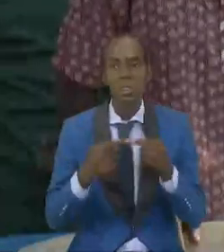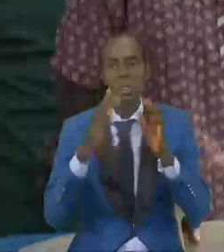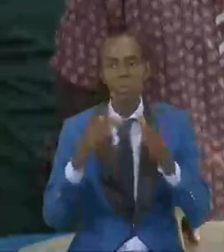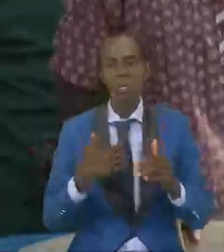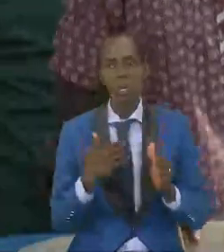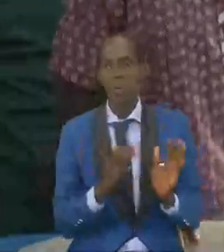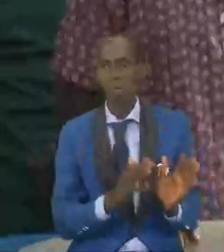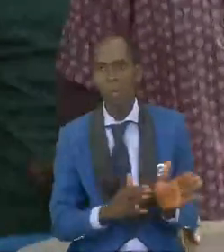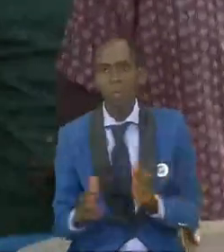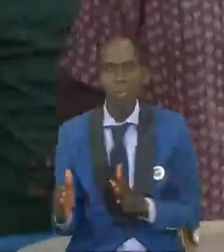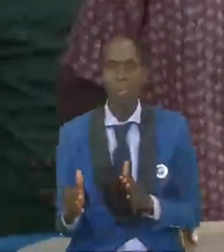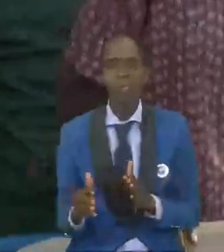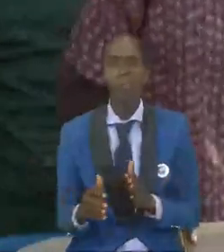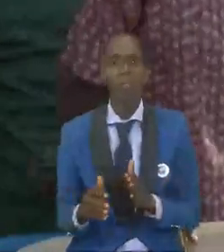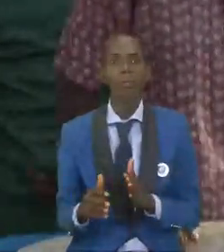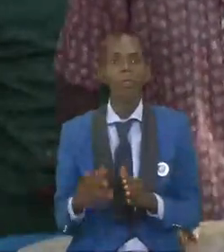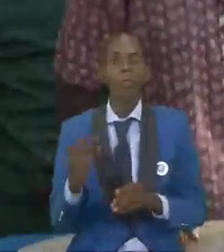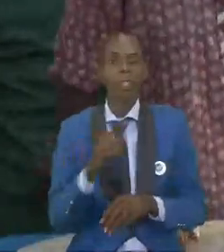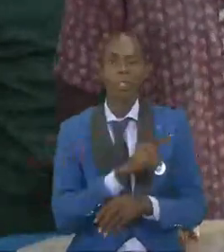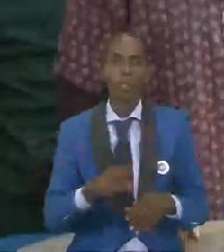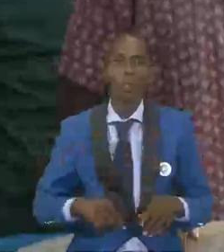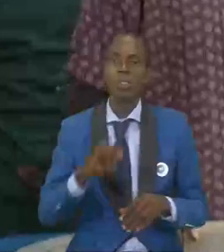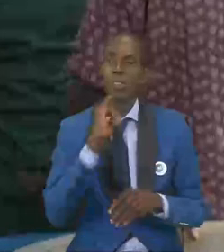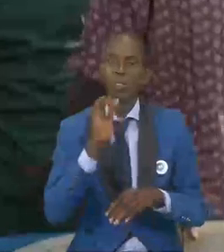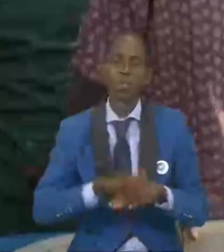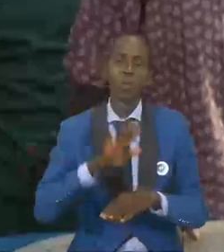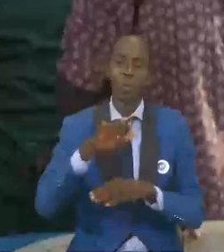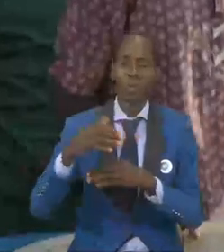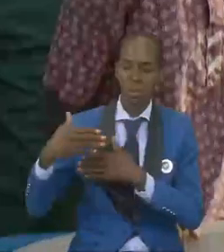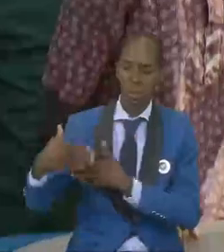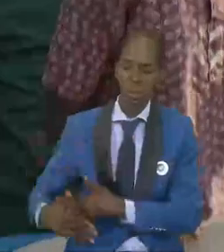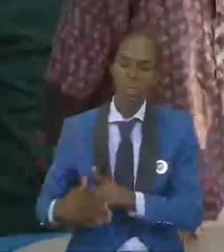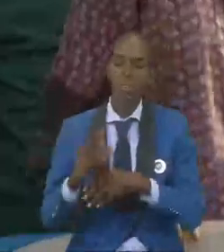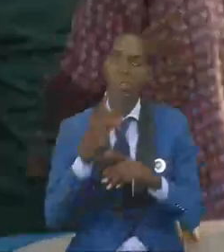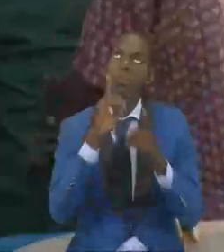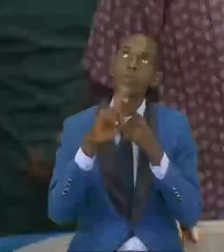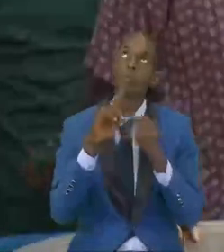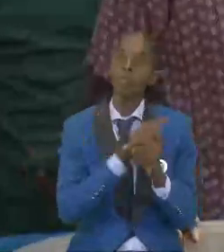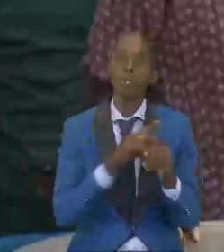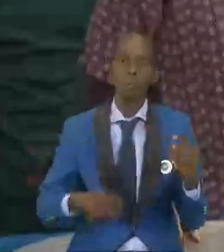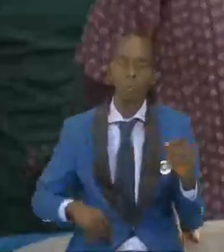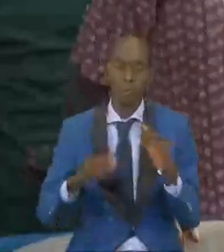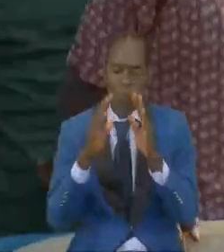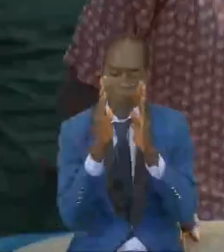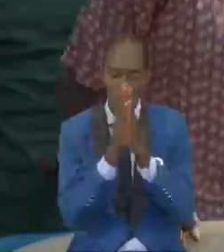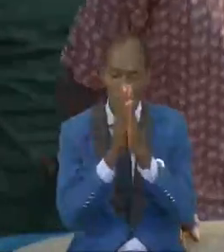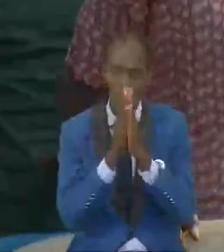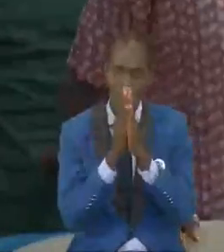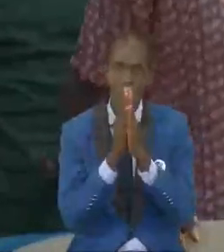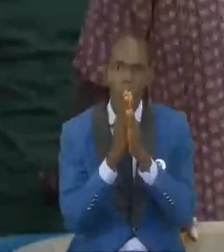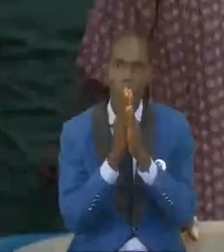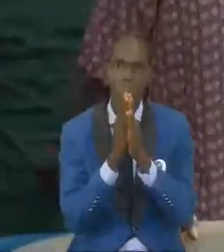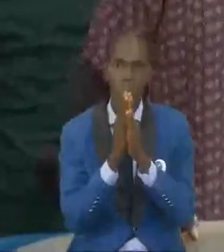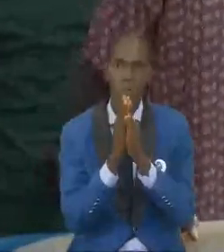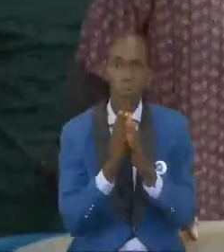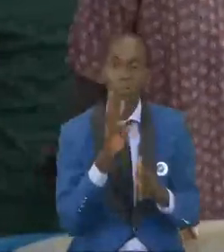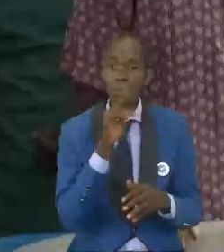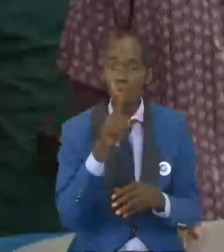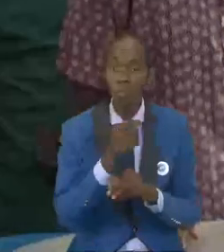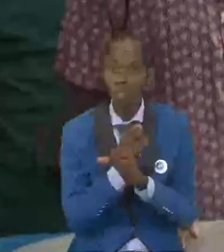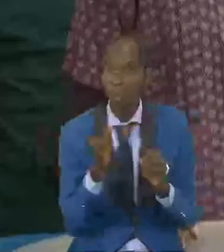ta vie tout ce qu'ils ont pour planifier tout ce quel que soit leur complot le seigneur de ton côté par le Seigneur